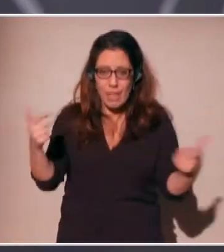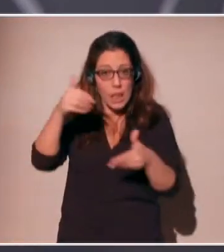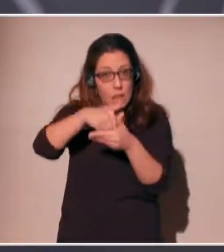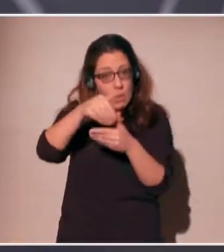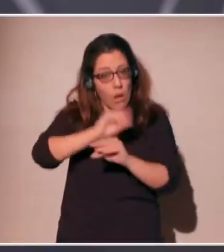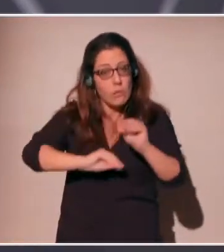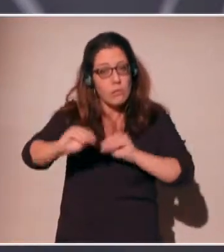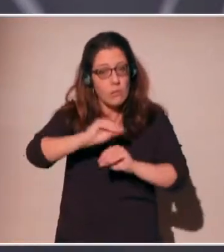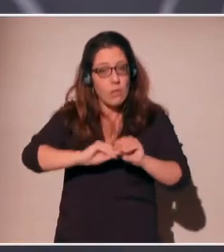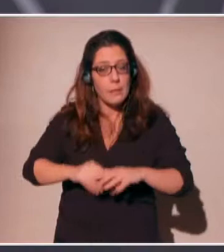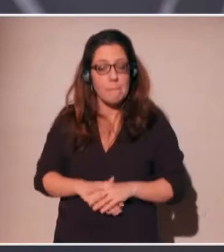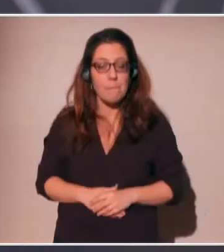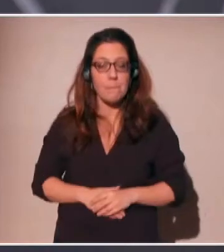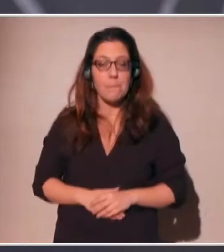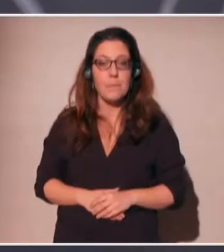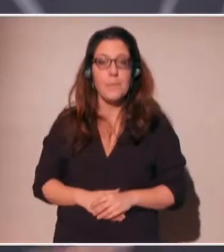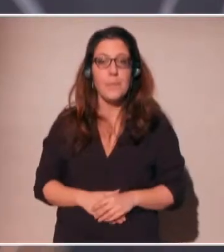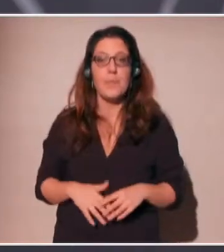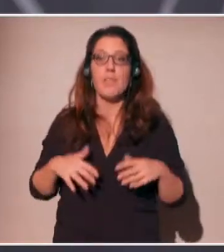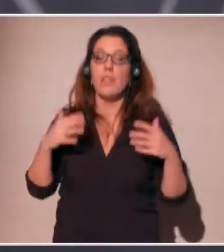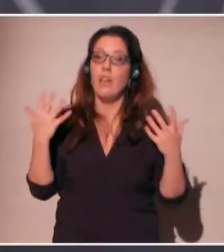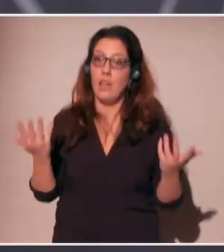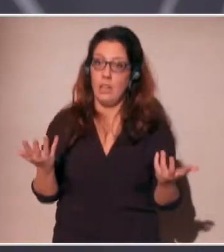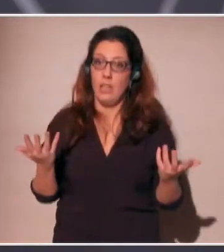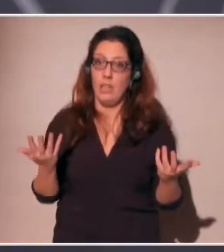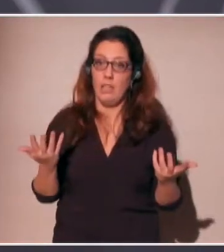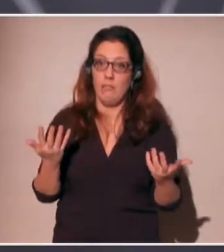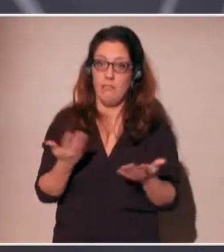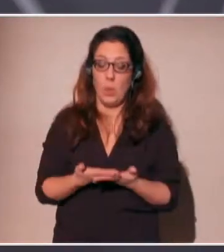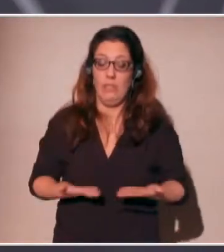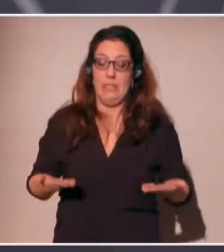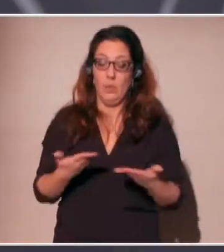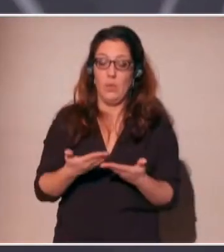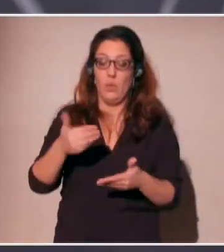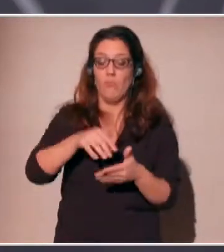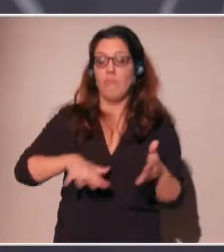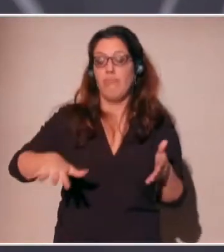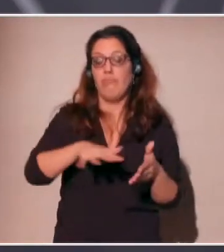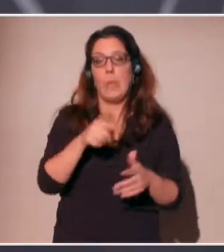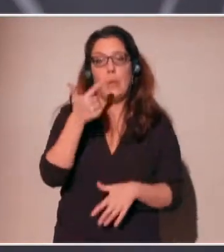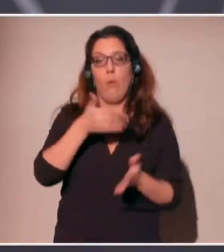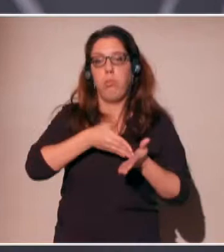bien, on y rencontre dans ces situations 2 difficultés principales. La première, et on l'a vu